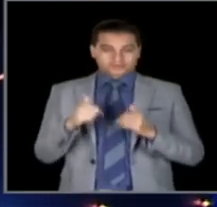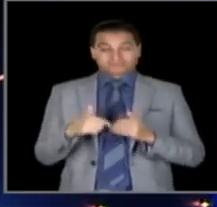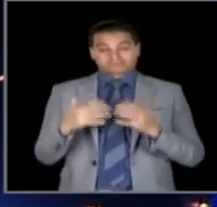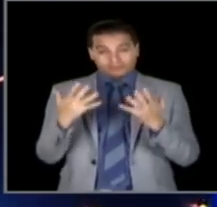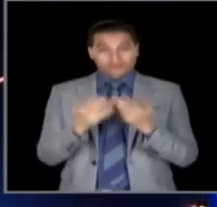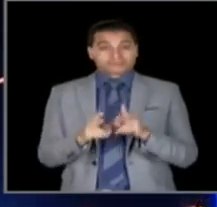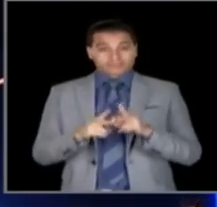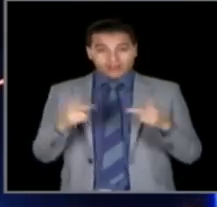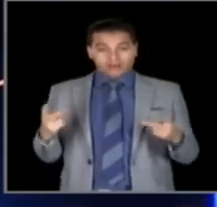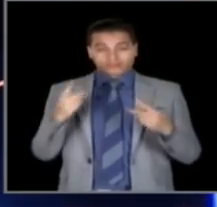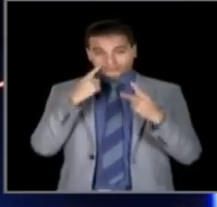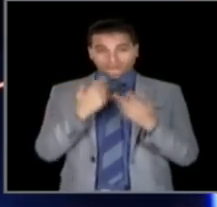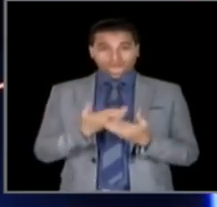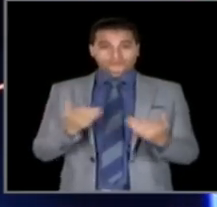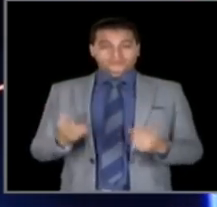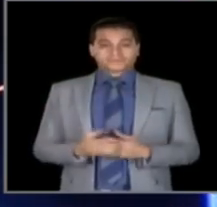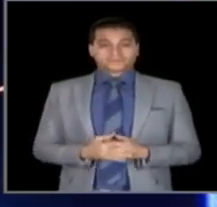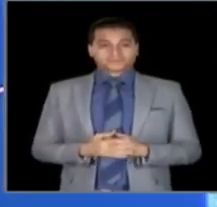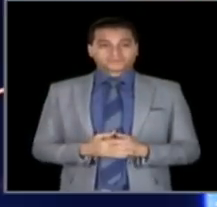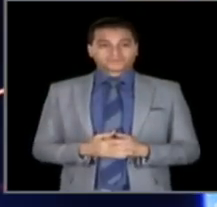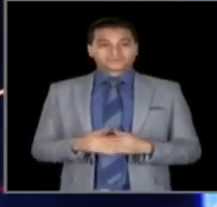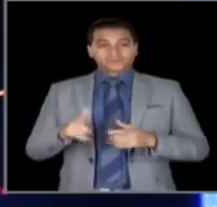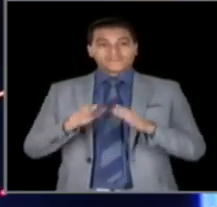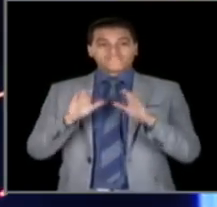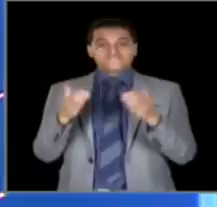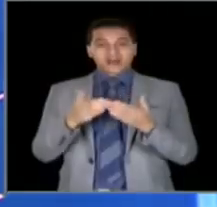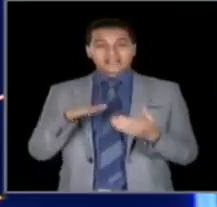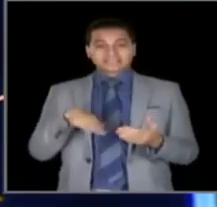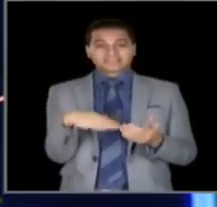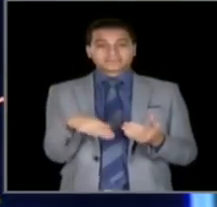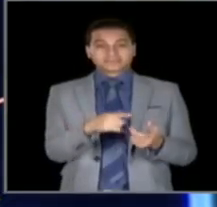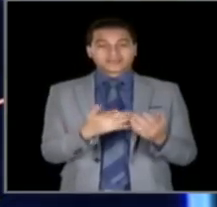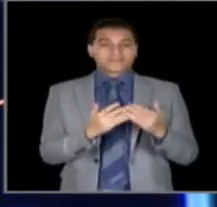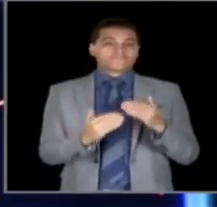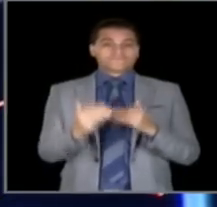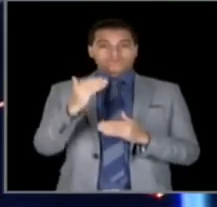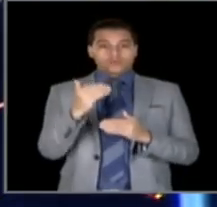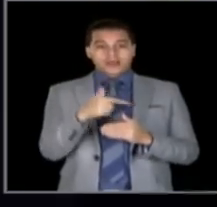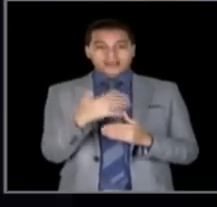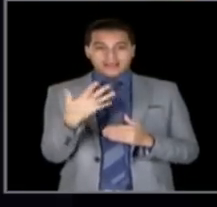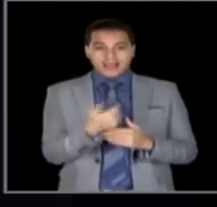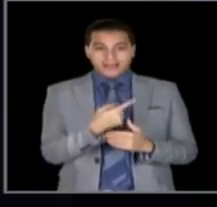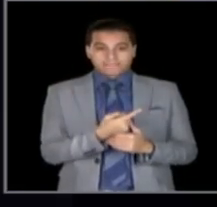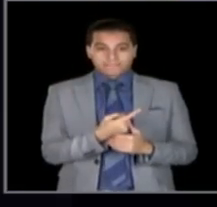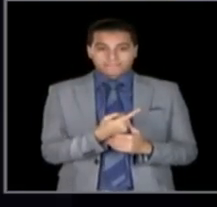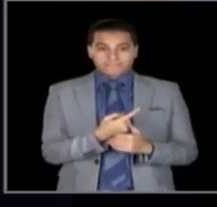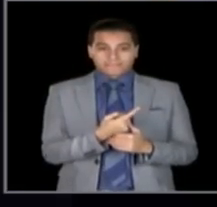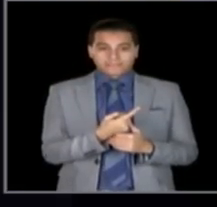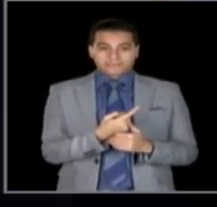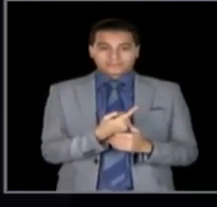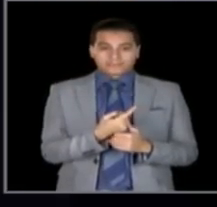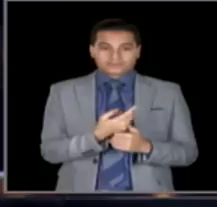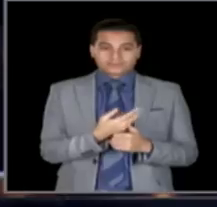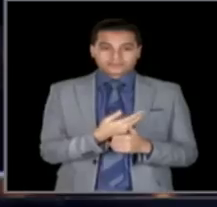النتيجة اتغيرت وفريق فايترز تقدموا. طه كنتوا كام؟ لا مش